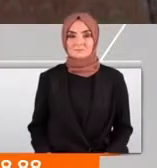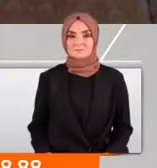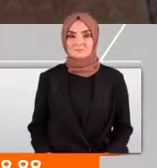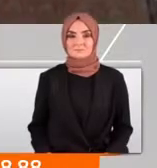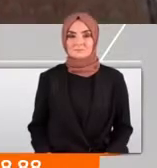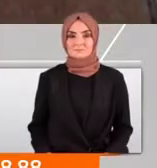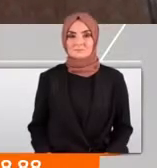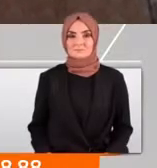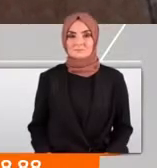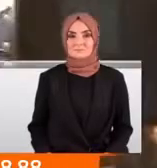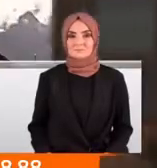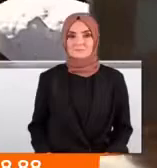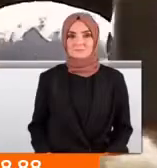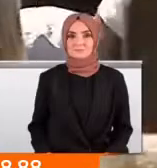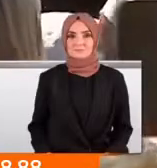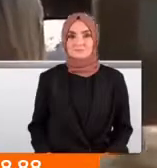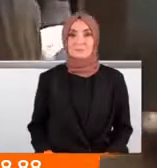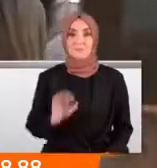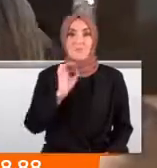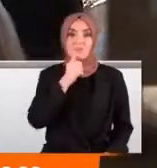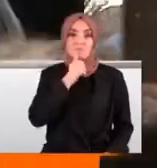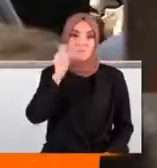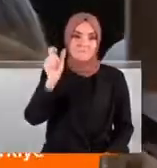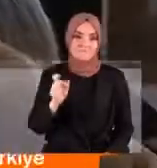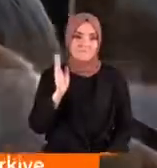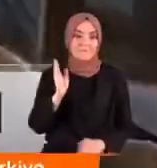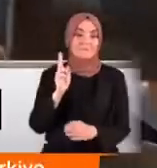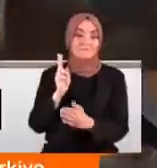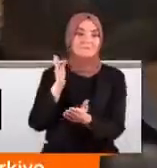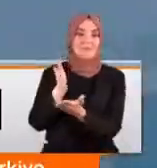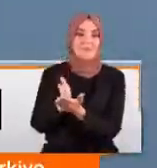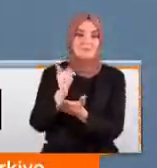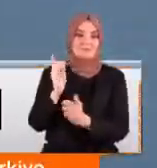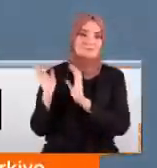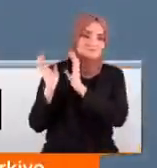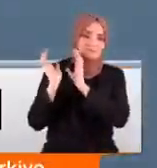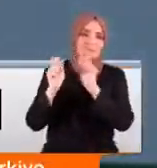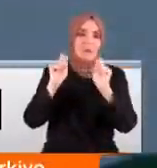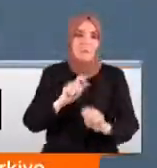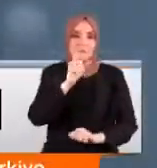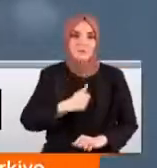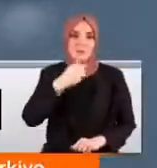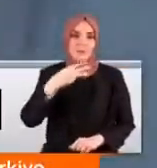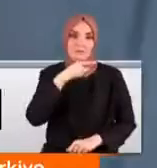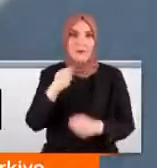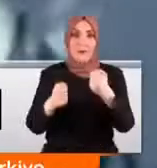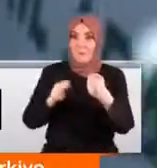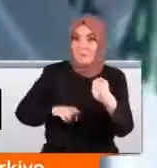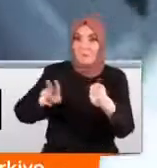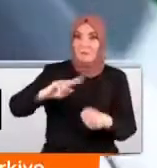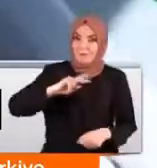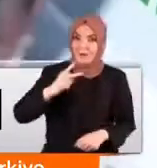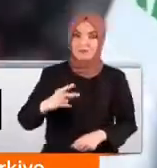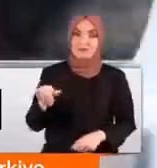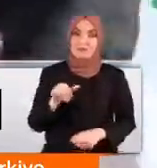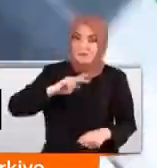bizleri yalnız komasın. Asiltürk'ün tabutunu omuzlayan Erdoğan cenaze aracı gidene kadar da yanından ayrılmadı.